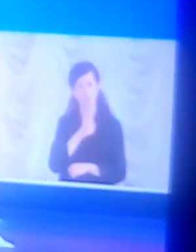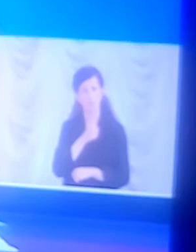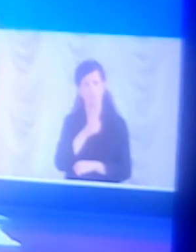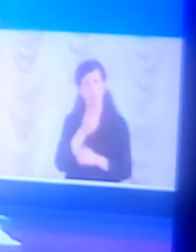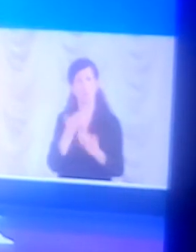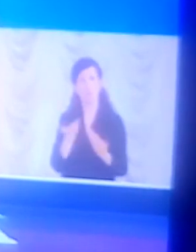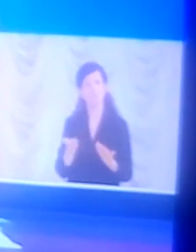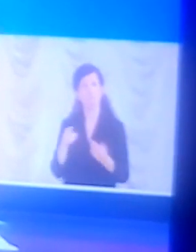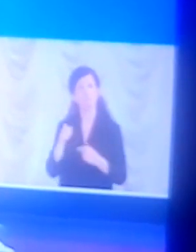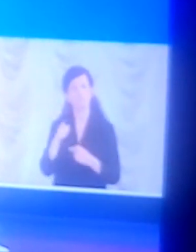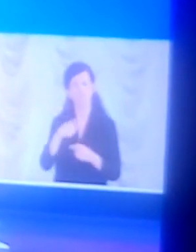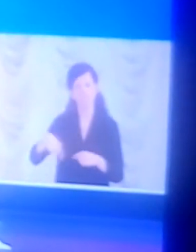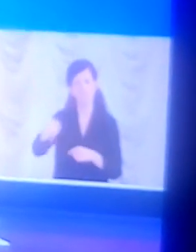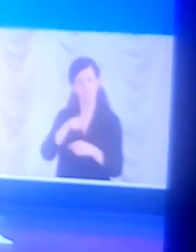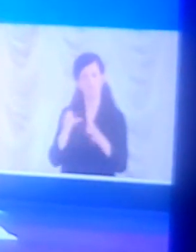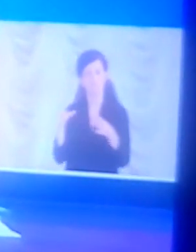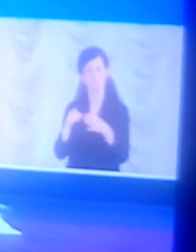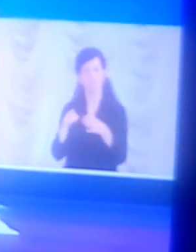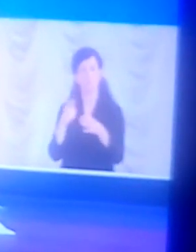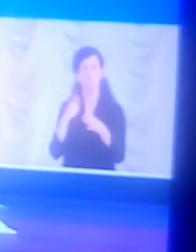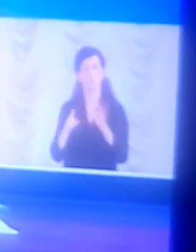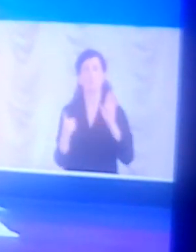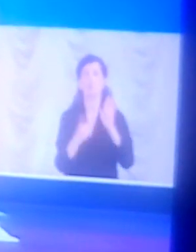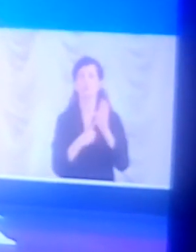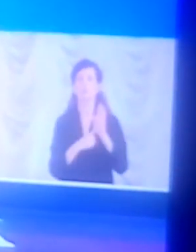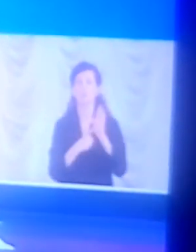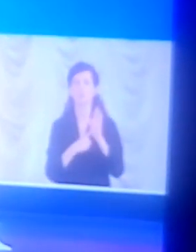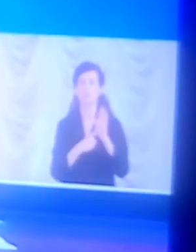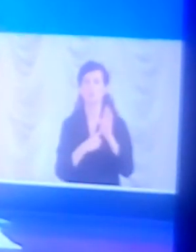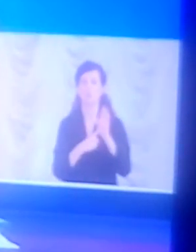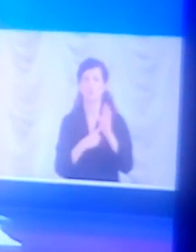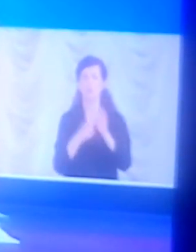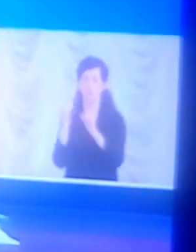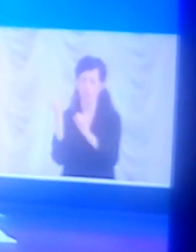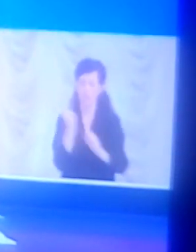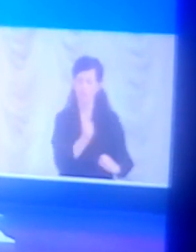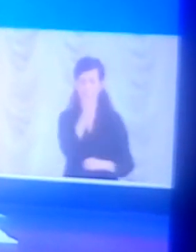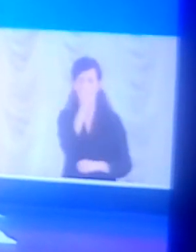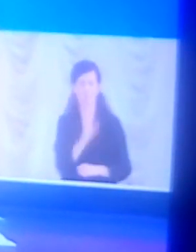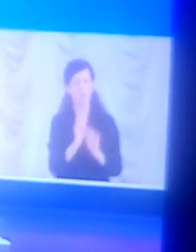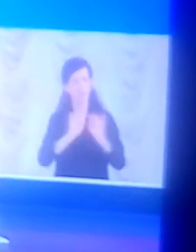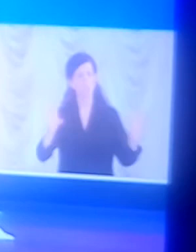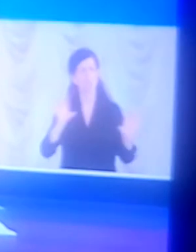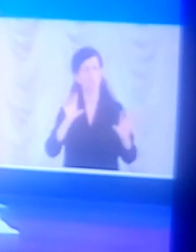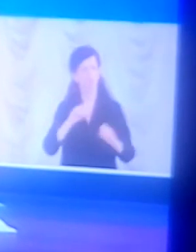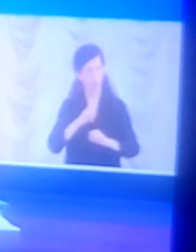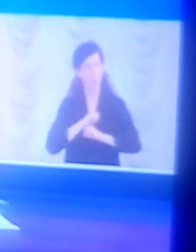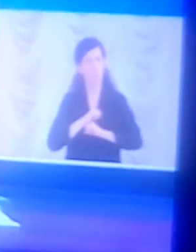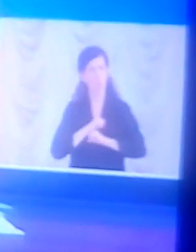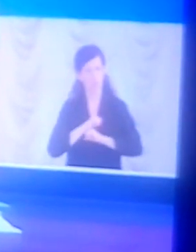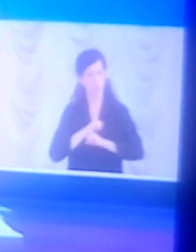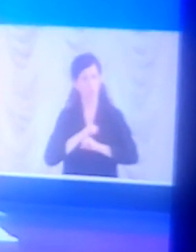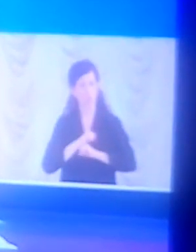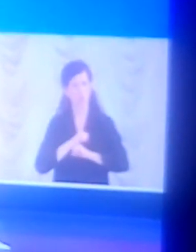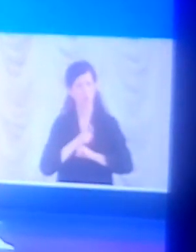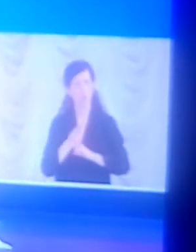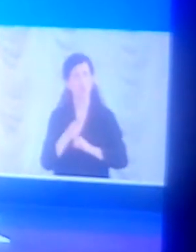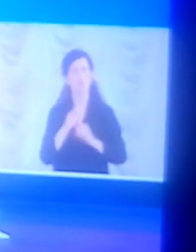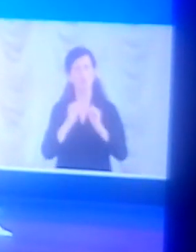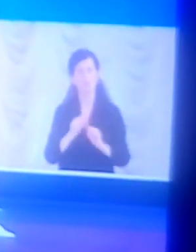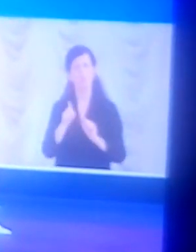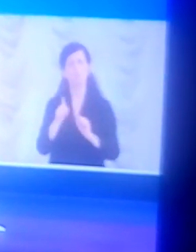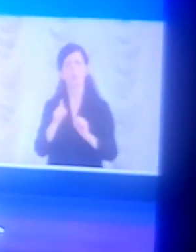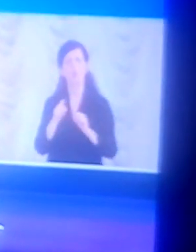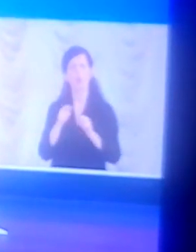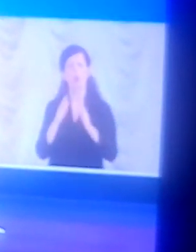chiaramente stiamo parlando anche qui di un diritto fondamentale della persona, la libertà di culto, la libertà di svolgere una pratica